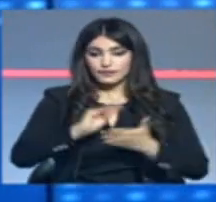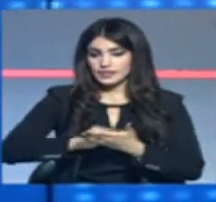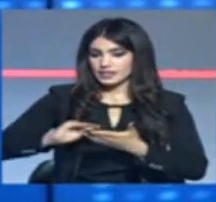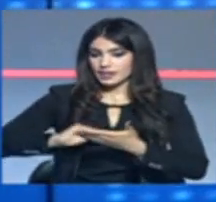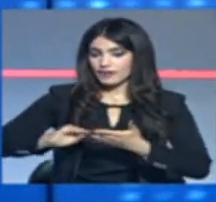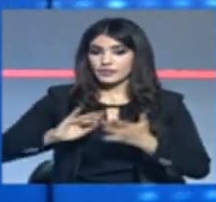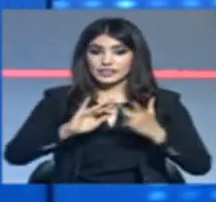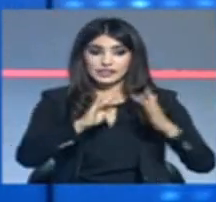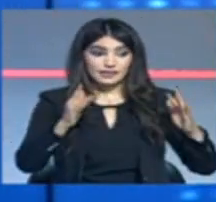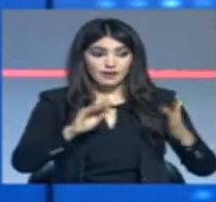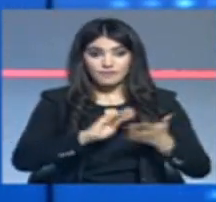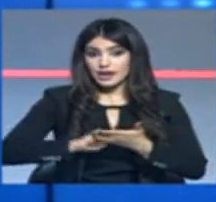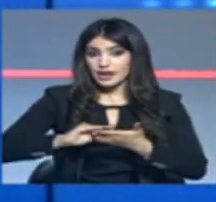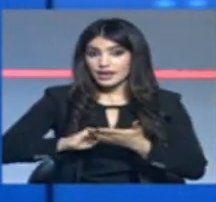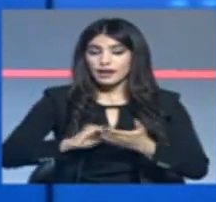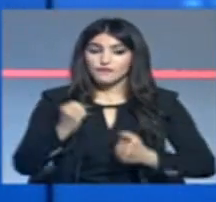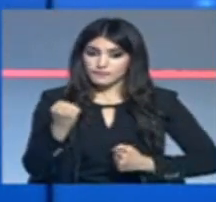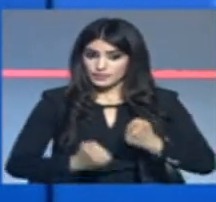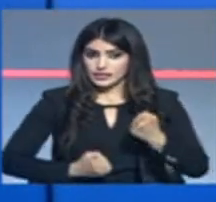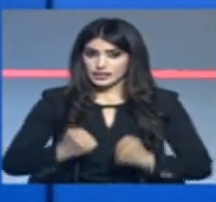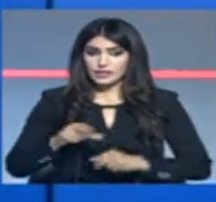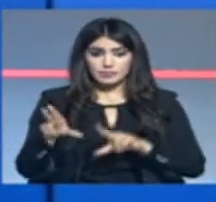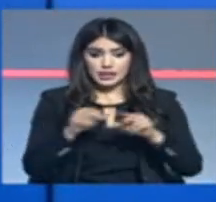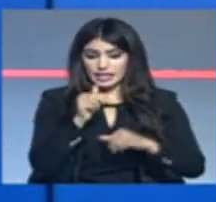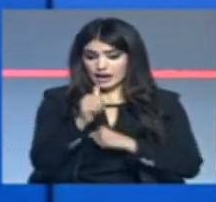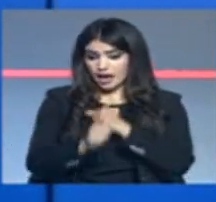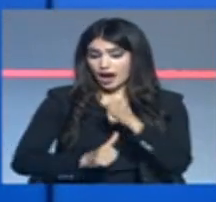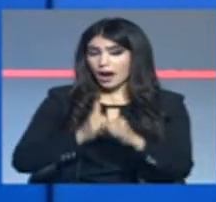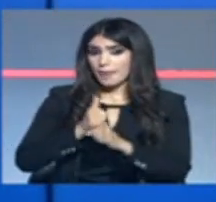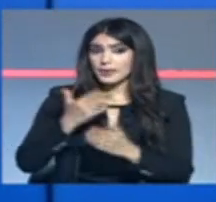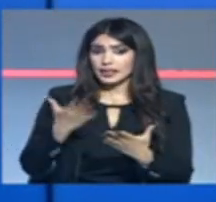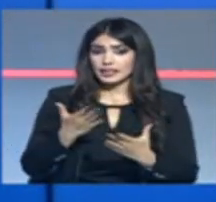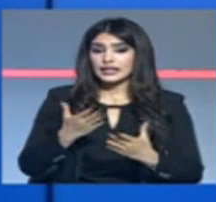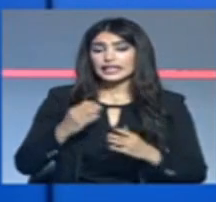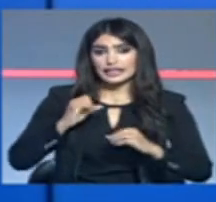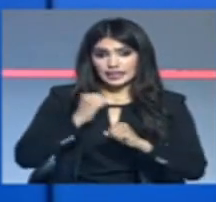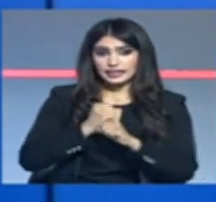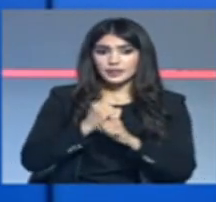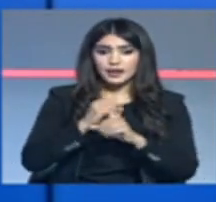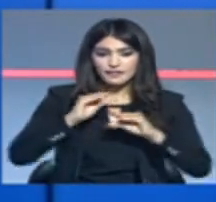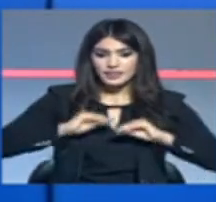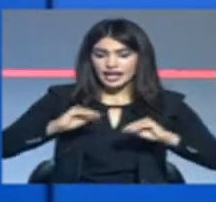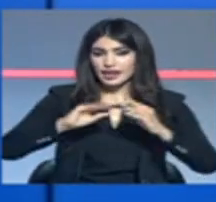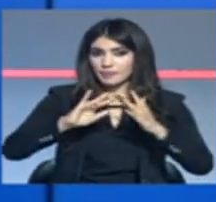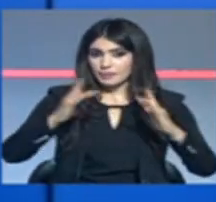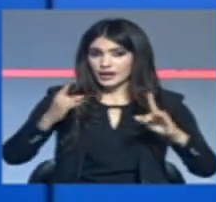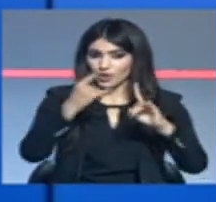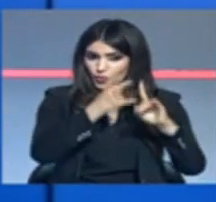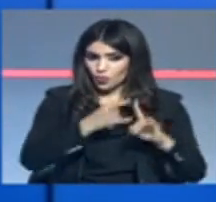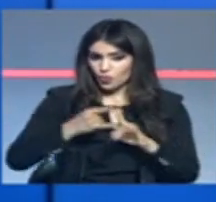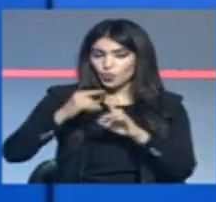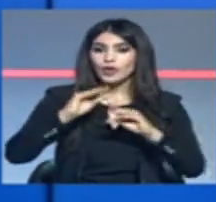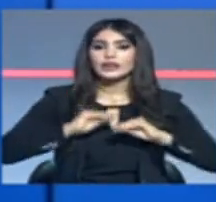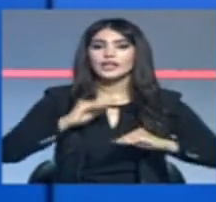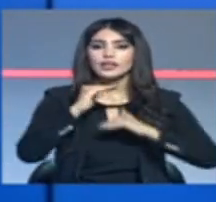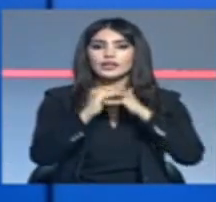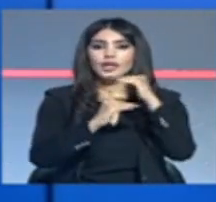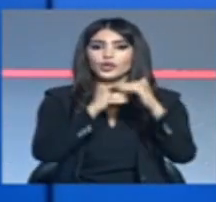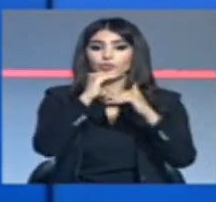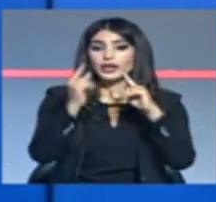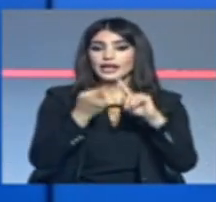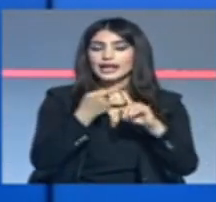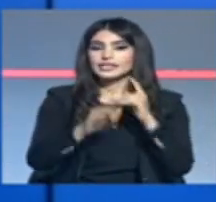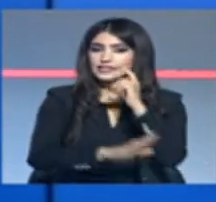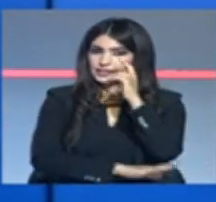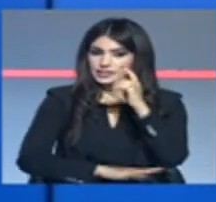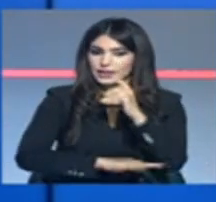الخدمات، الرقمنه زاد السنه خدمنا شوط كبير فيها في التعليم. هذوما من الحاجات اللي نخدموا عليهم. في التطوير بطبيعه لازم بنيه تحتيه تكون